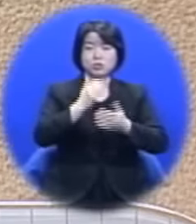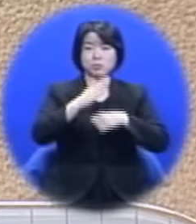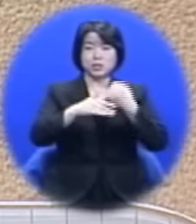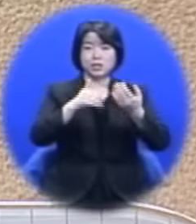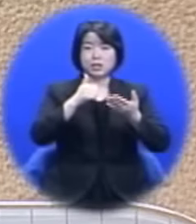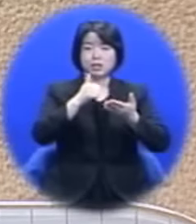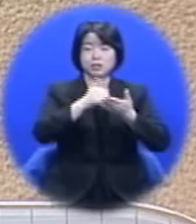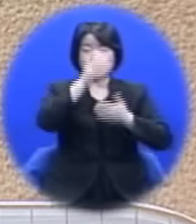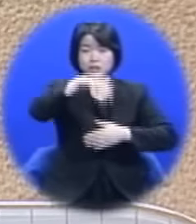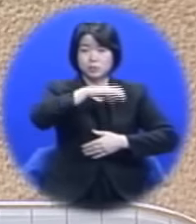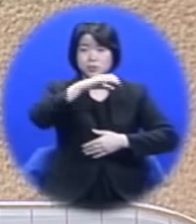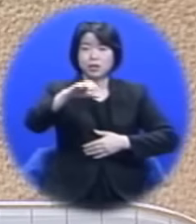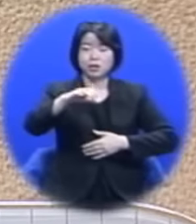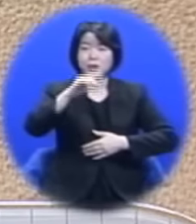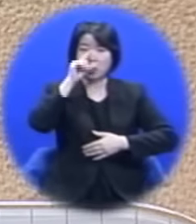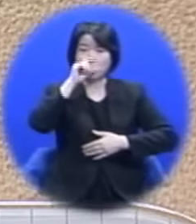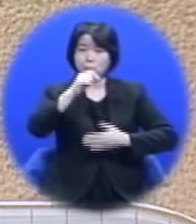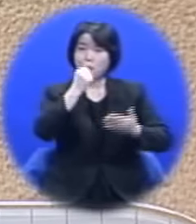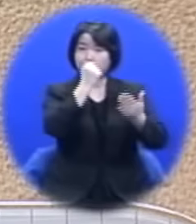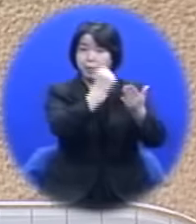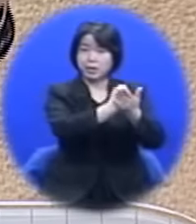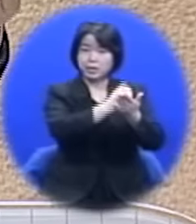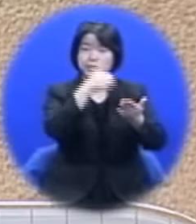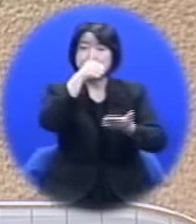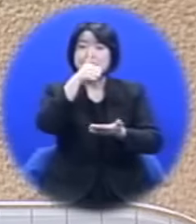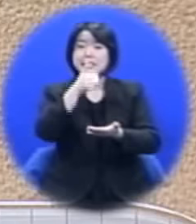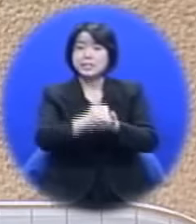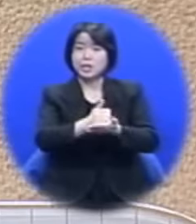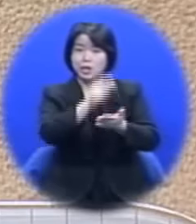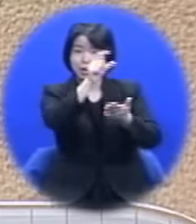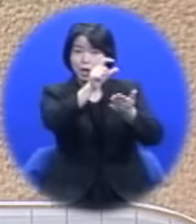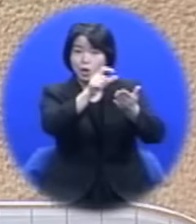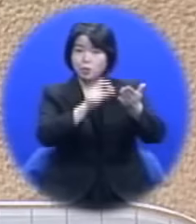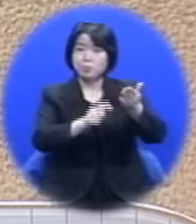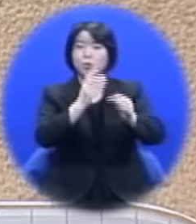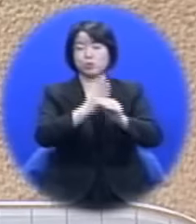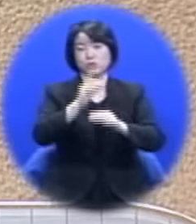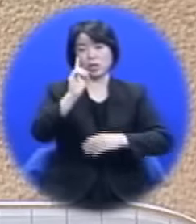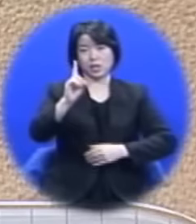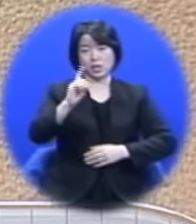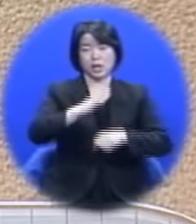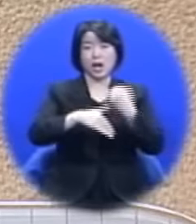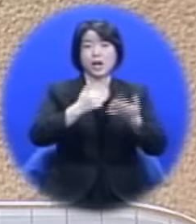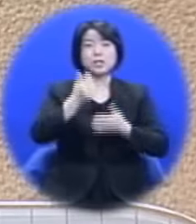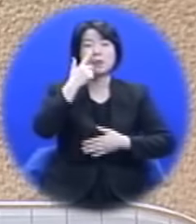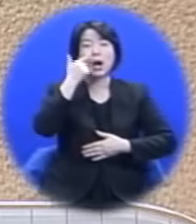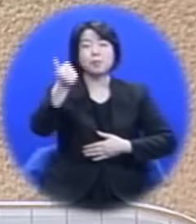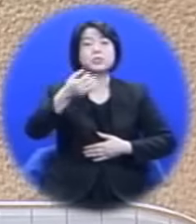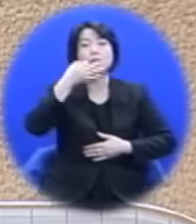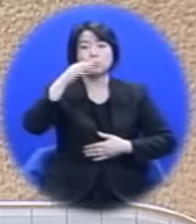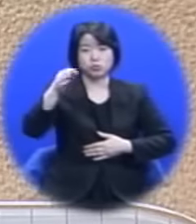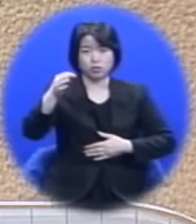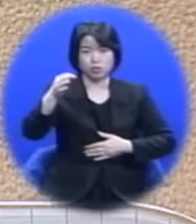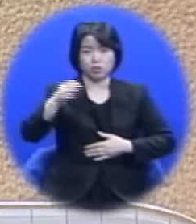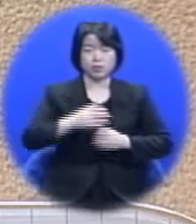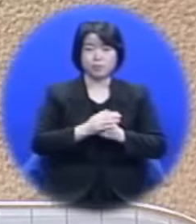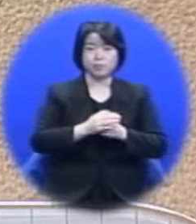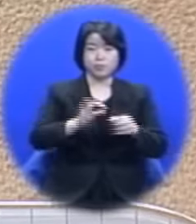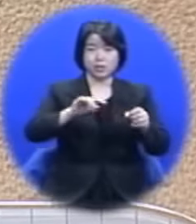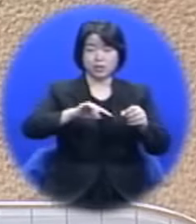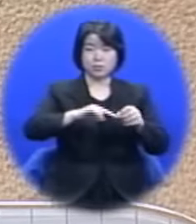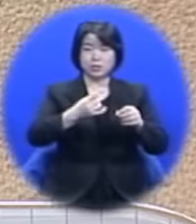박힌 죄목 중에 하나입니다 하나님을 아버지라고 불렀다는 겁니다 3계명 십계명 중에